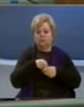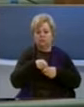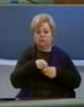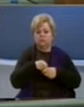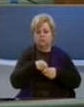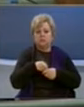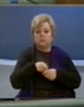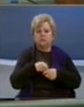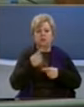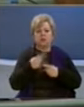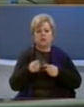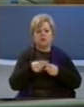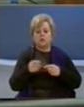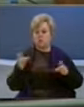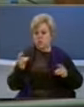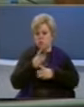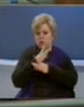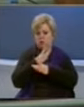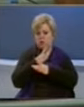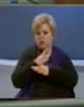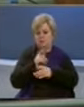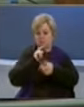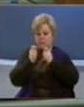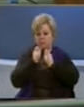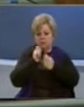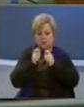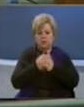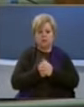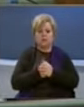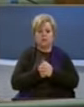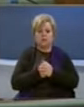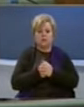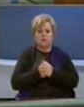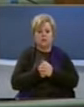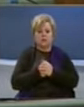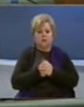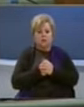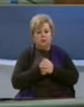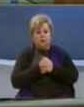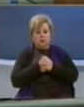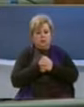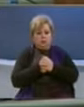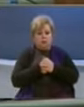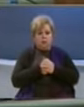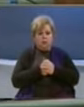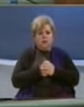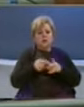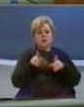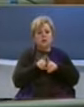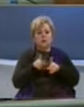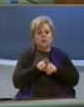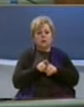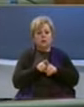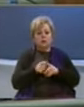Me këtë rast është unë uroj që kjo marrëveshje të jetë implementueshme, edhe a as më tepër kur veç po jemi në ato fazat